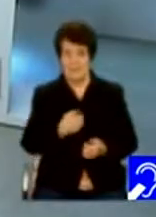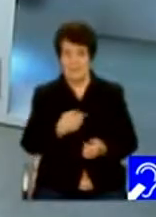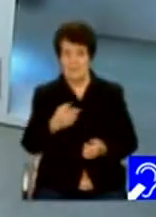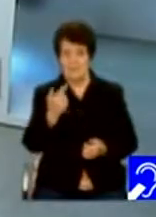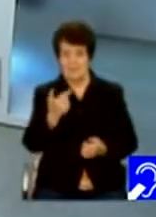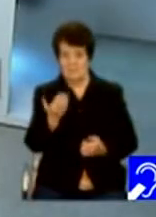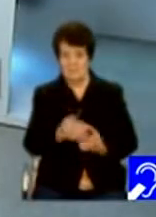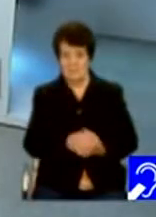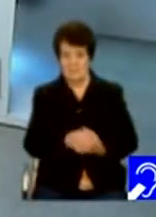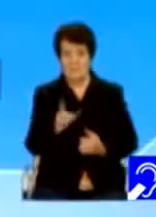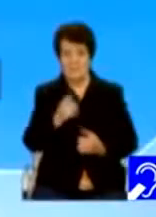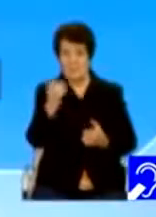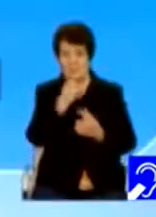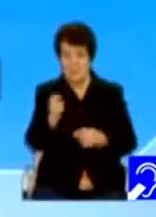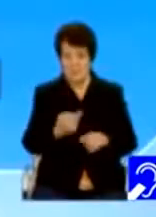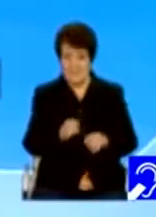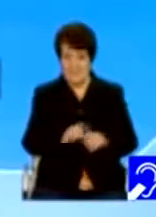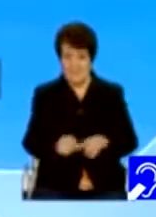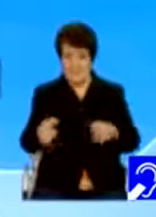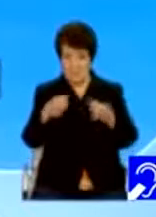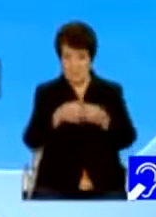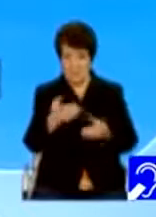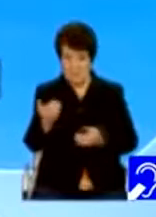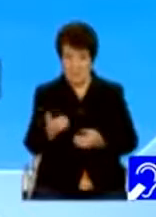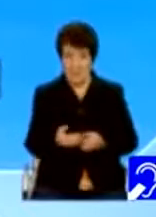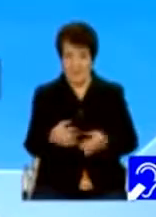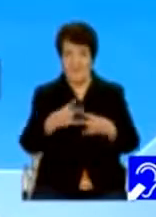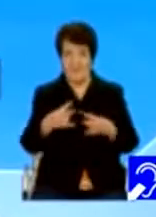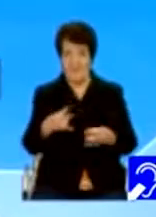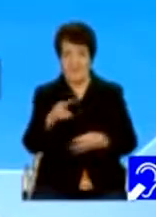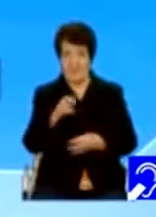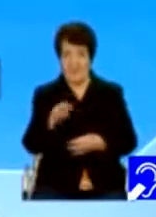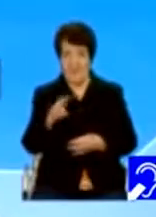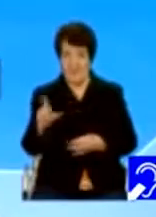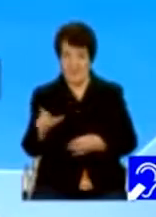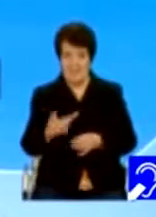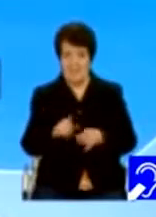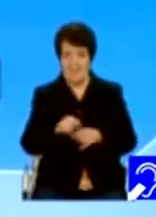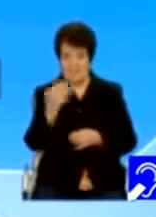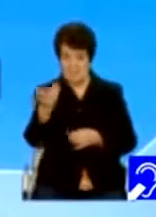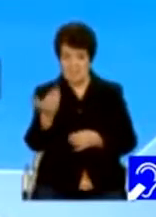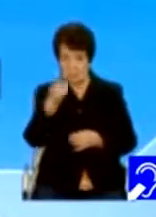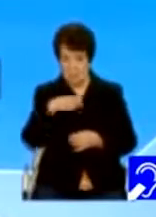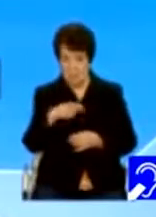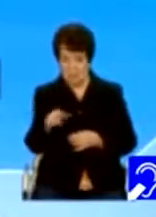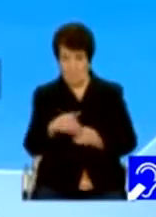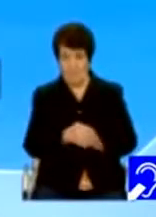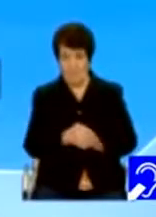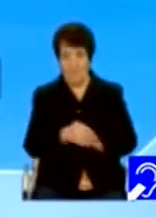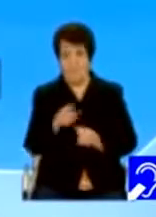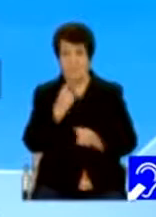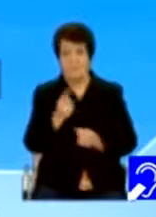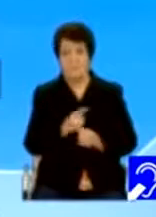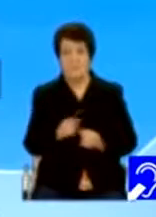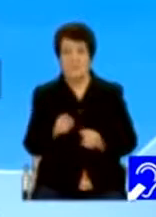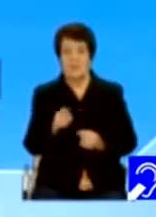citire cine formează această grupare criminală pe care o reprezintă acest domn și dacă să am timp să vă citesc de